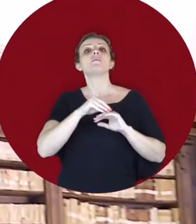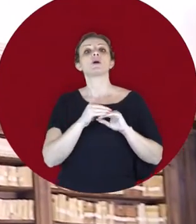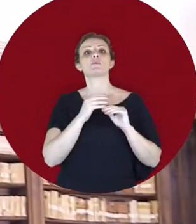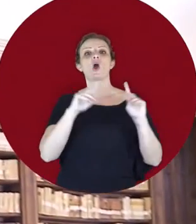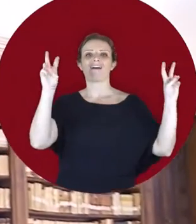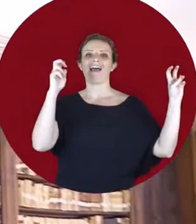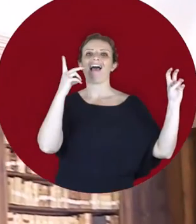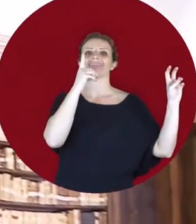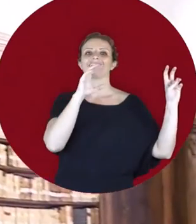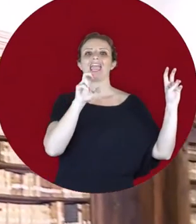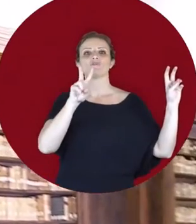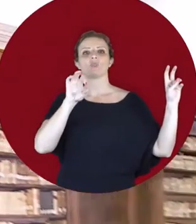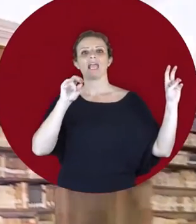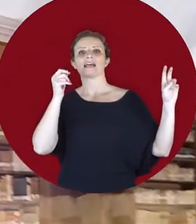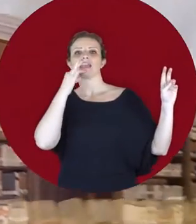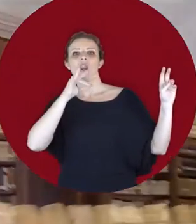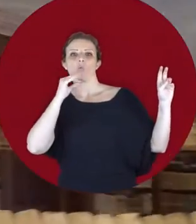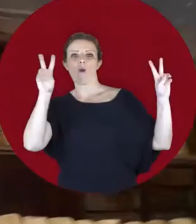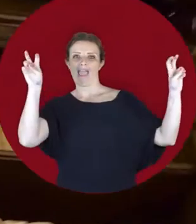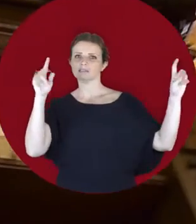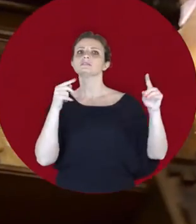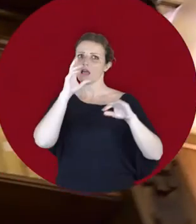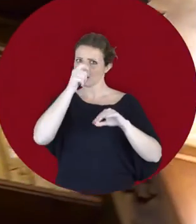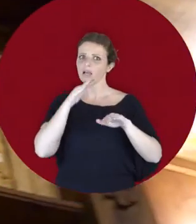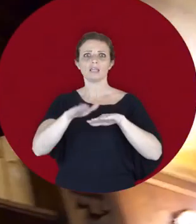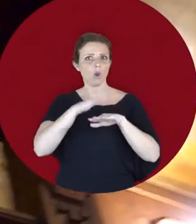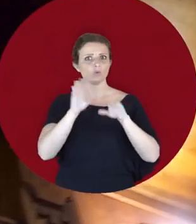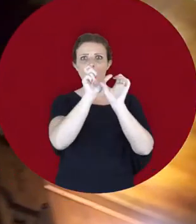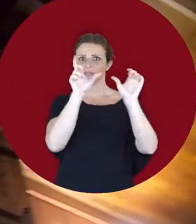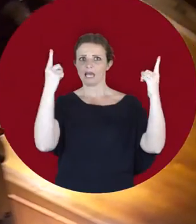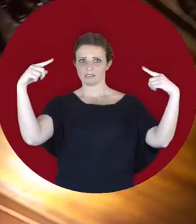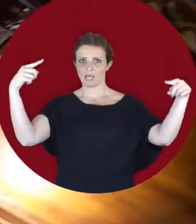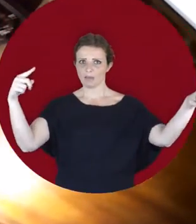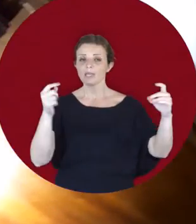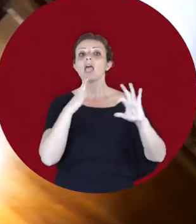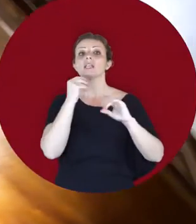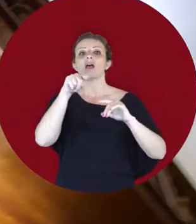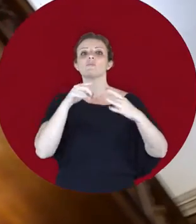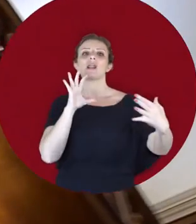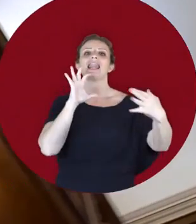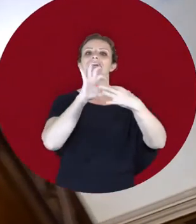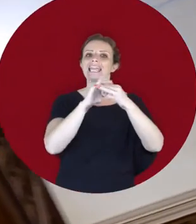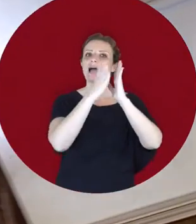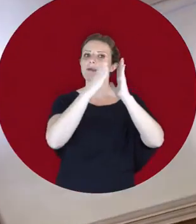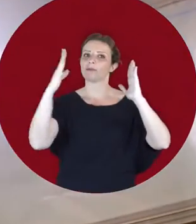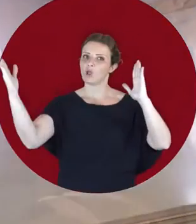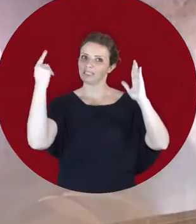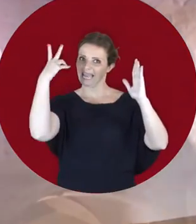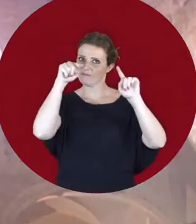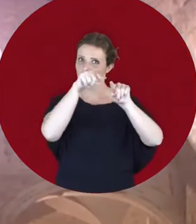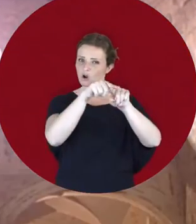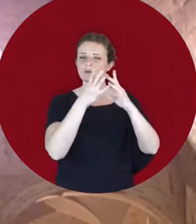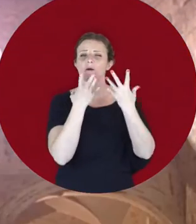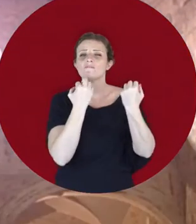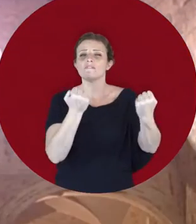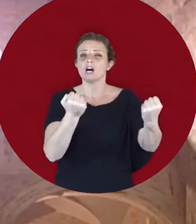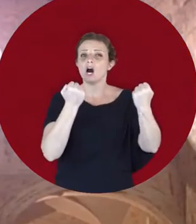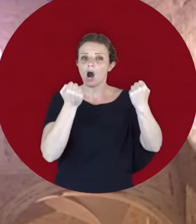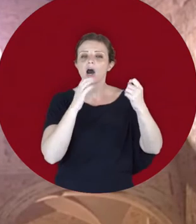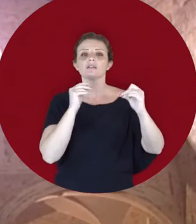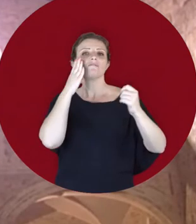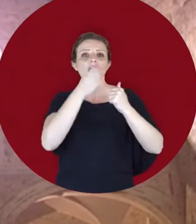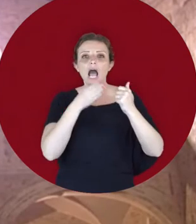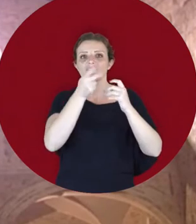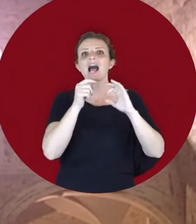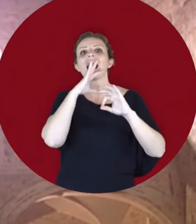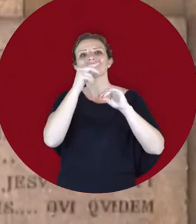De Vulgari Eloquentia. Inoltre, il legame di Dante con lo scriptorium veronese era così forte che proprio nella chiesetta di